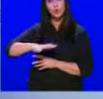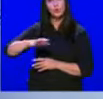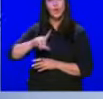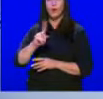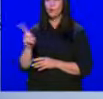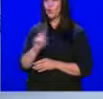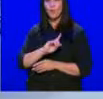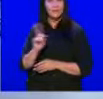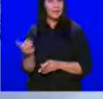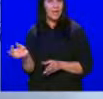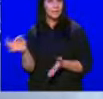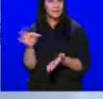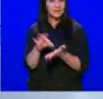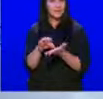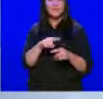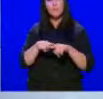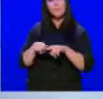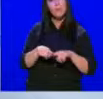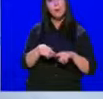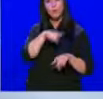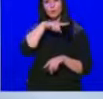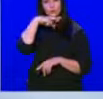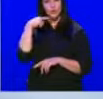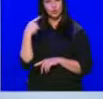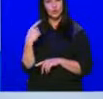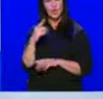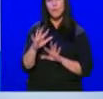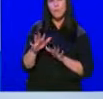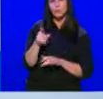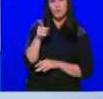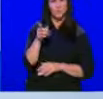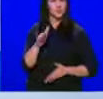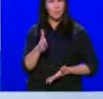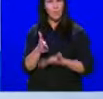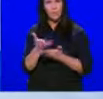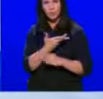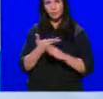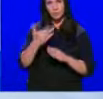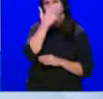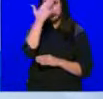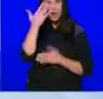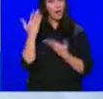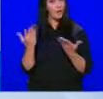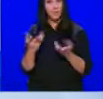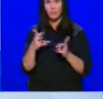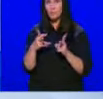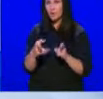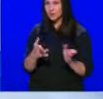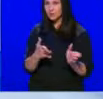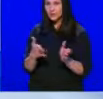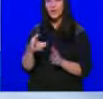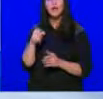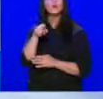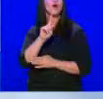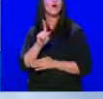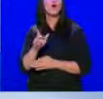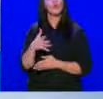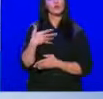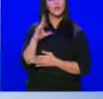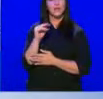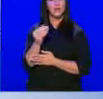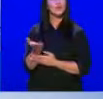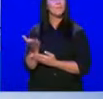на които не присъстват Беларус и Русия. Може би това ще ви помогне да продължите мисълта си, където ви прекъснах. Това, което исках